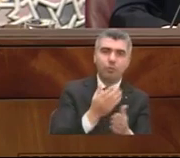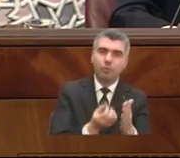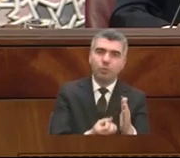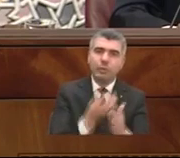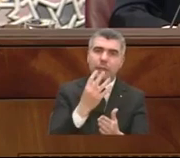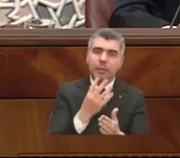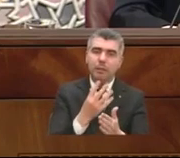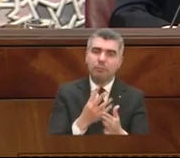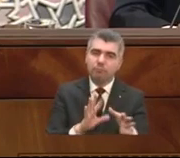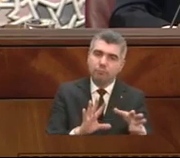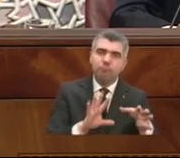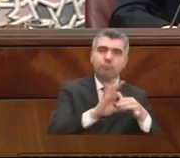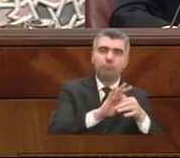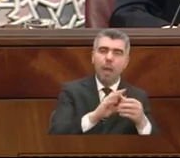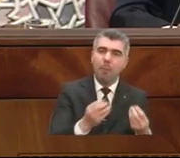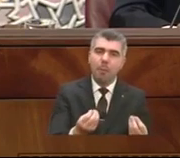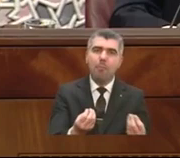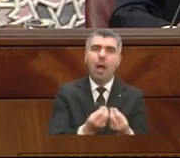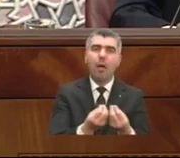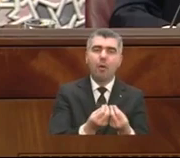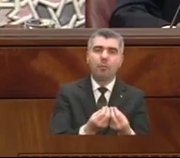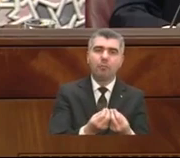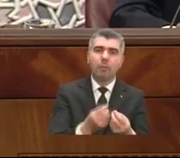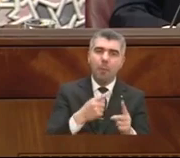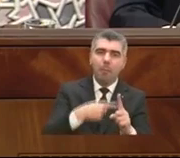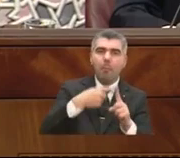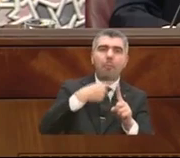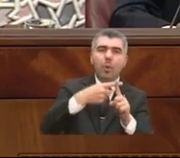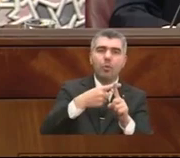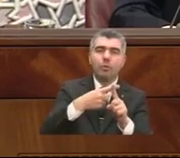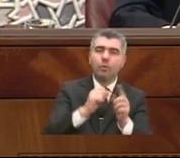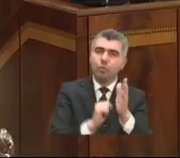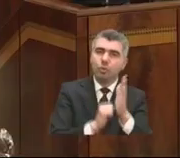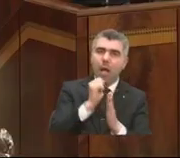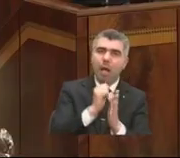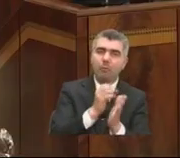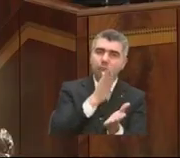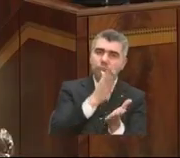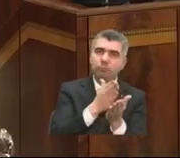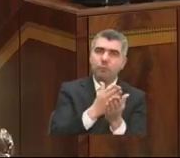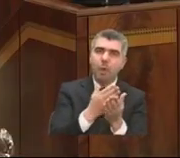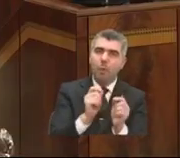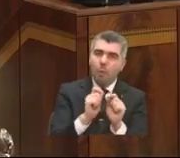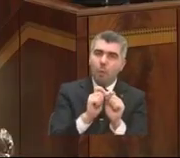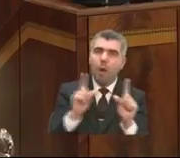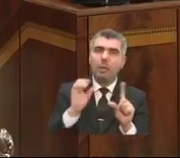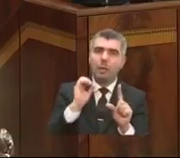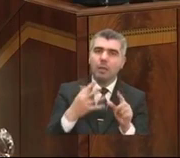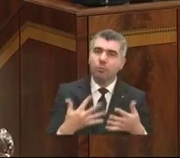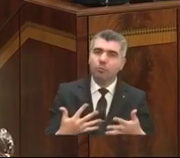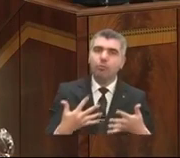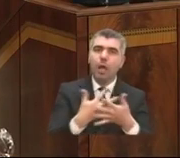في العلاقات بين المؤسستين من أجل المزيد من النجاعة والتنسيق لما فيه المصلحة